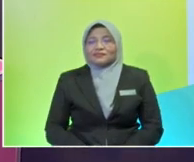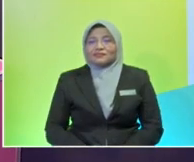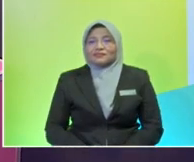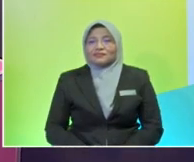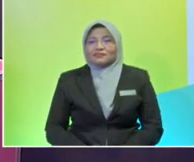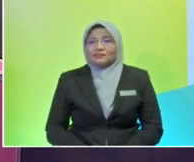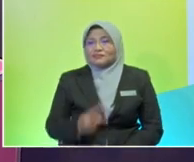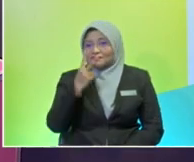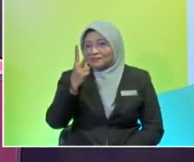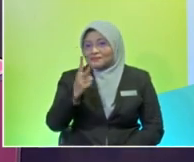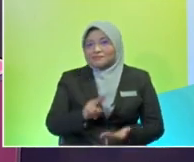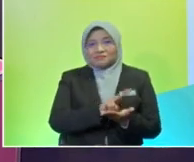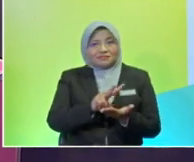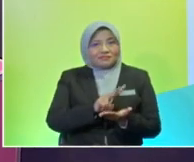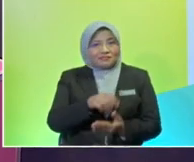ketiga